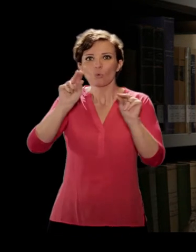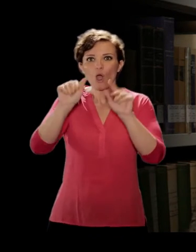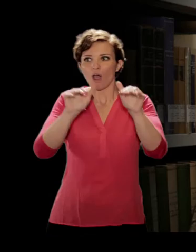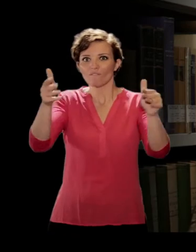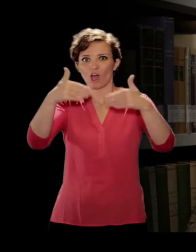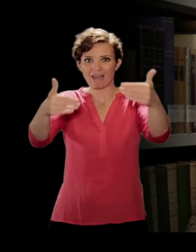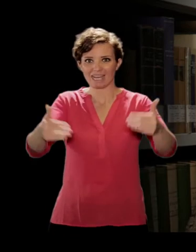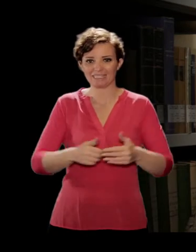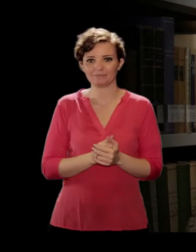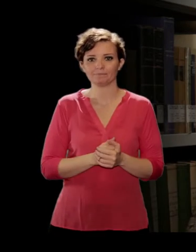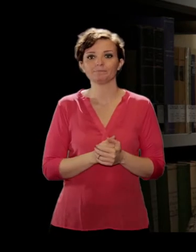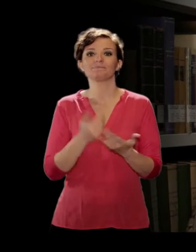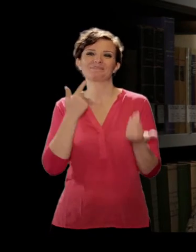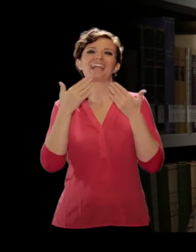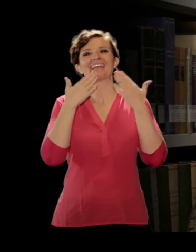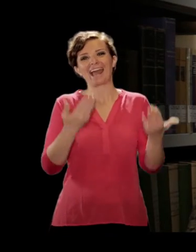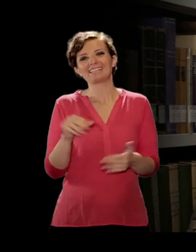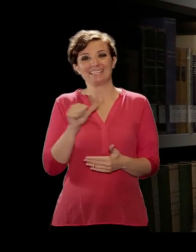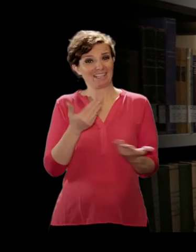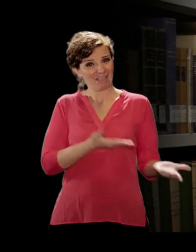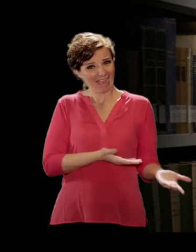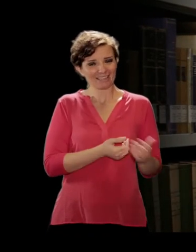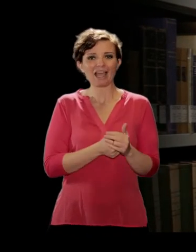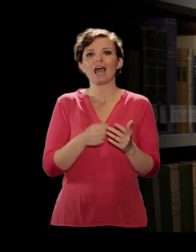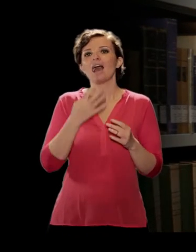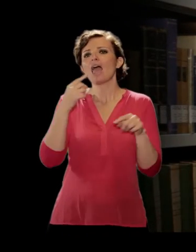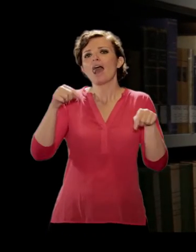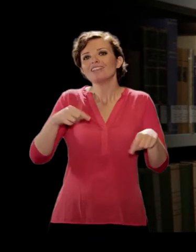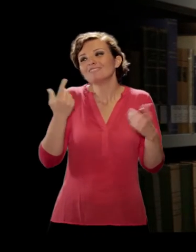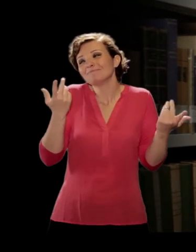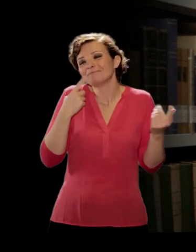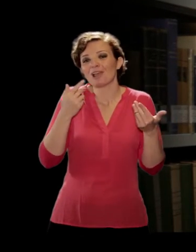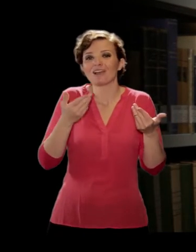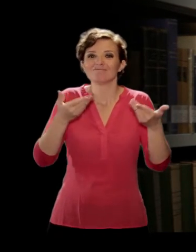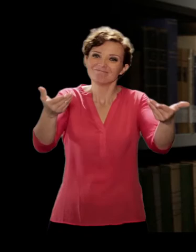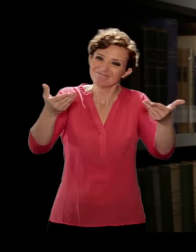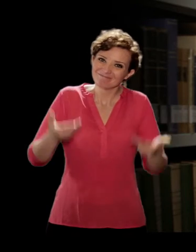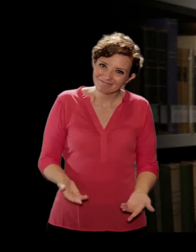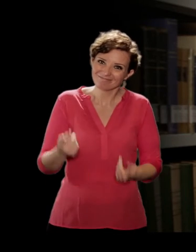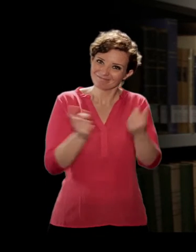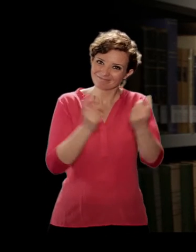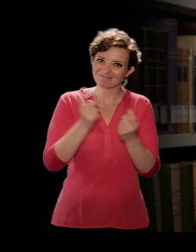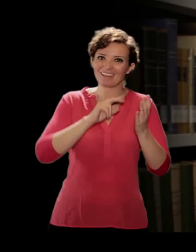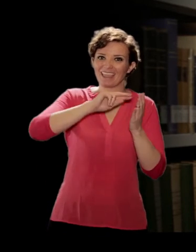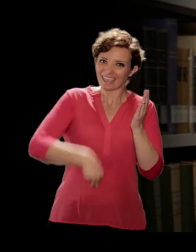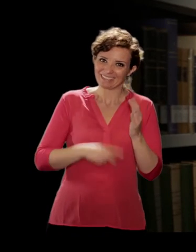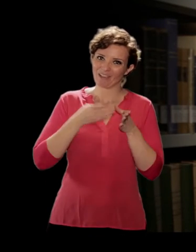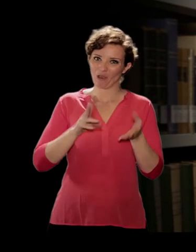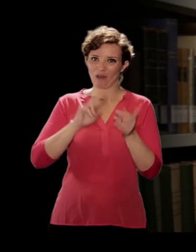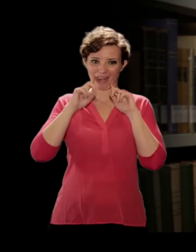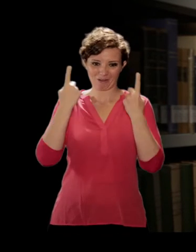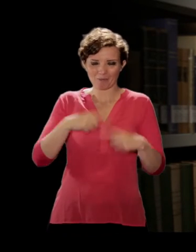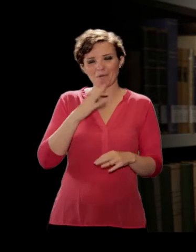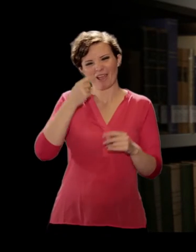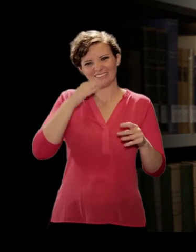di sviluppo. Ti ringrazio Stefania, quindi non posso far altro che invitarvi a iscrivervi a questo corso di laurea perché sono sicuro che